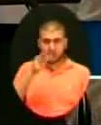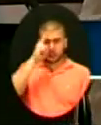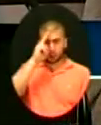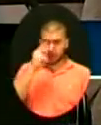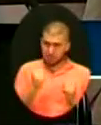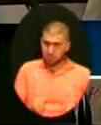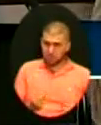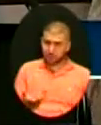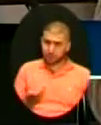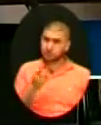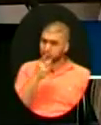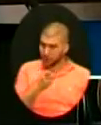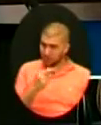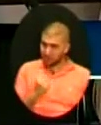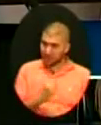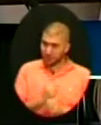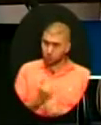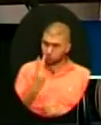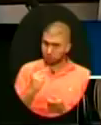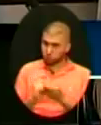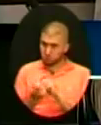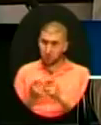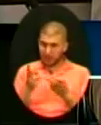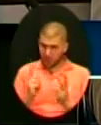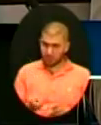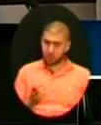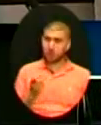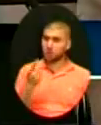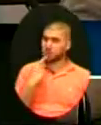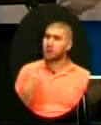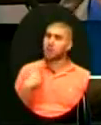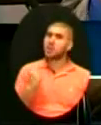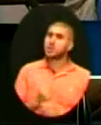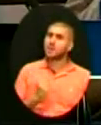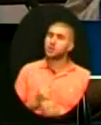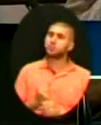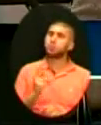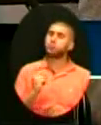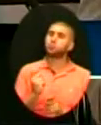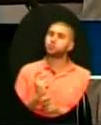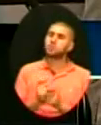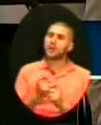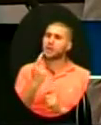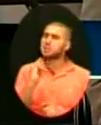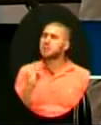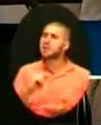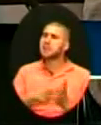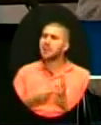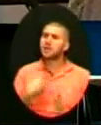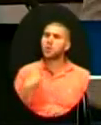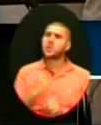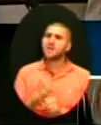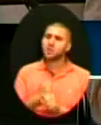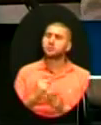סיכון, אתם תעבדו שתי משמרות? אז הם אומרים, אנחנו נעבוד משמרת אחת. מה אתם מתכוונים? אנחנו